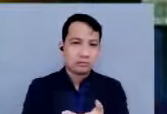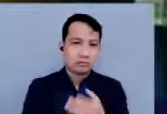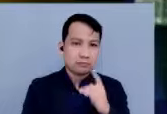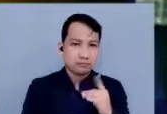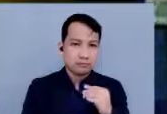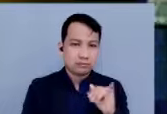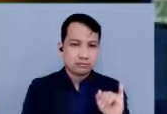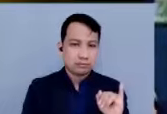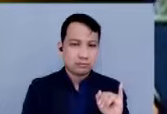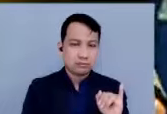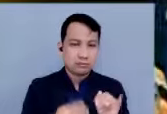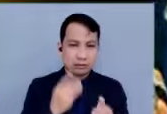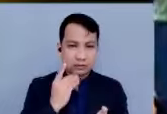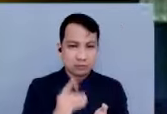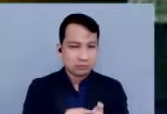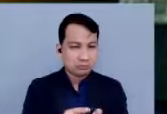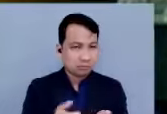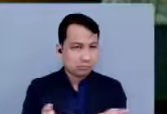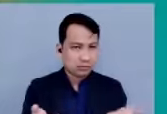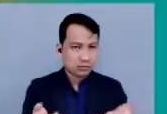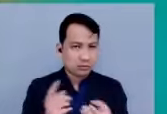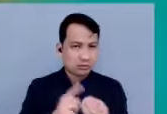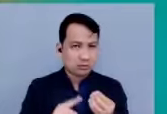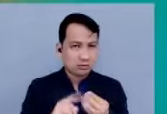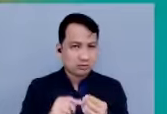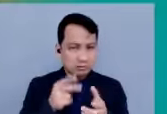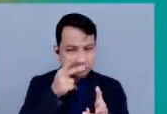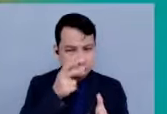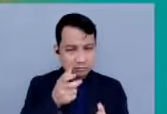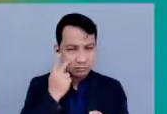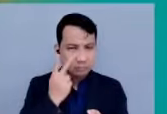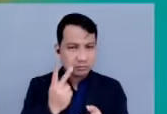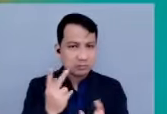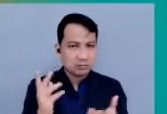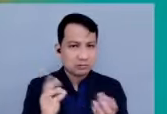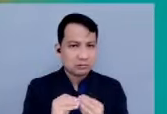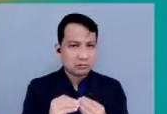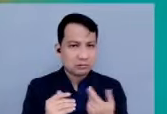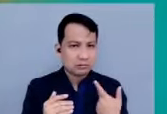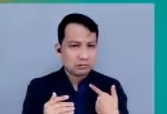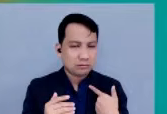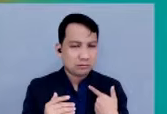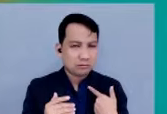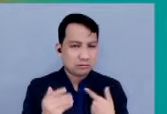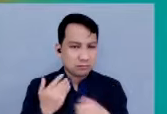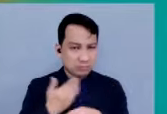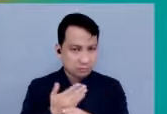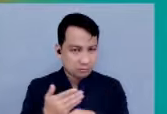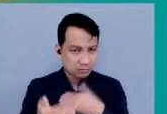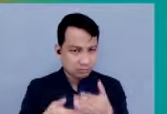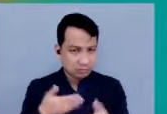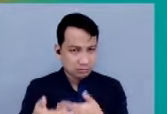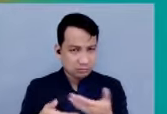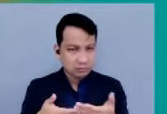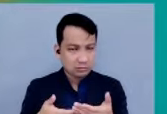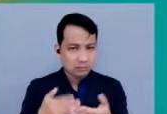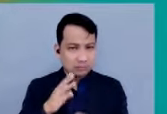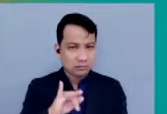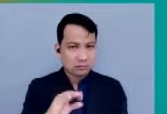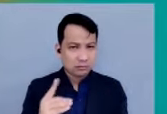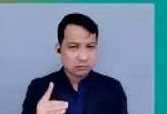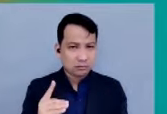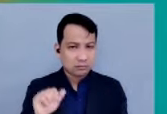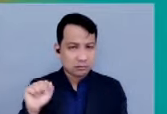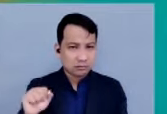po. Mm-hmm. Ano po yung nakikita nyo dito na hindi po naging maayos yung parang pagbibid ba nito, napaburan po